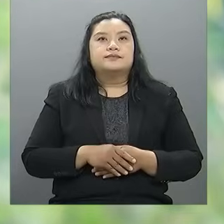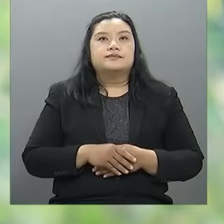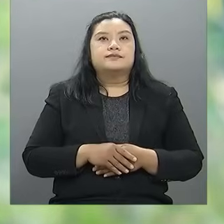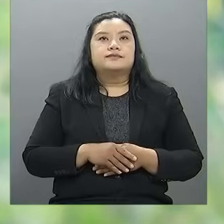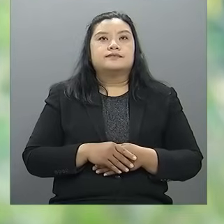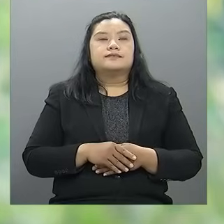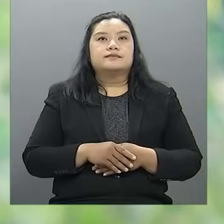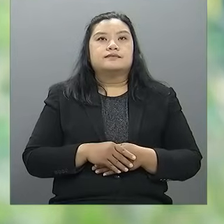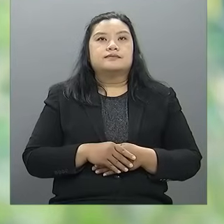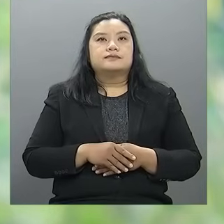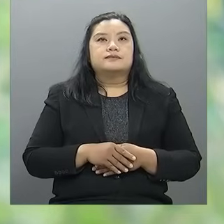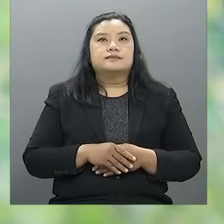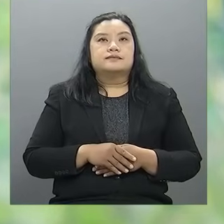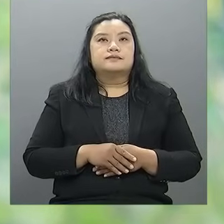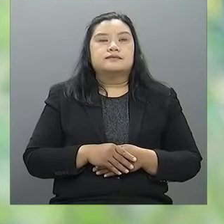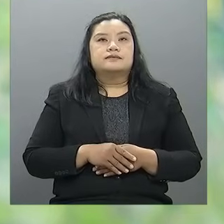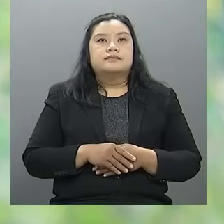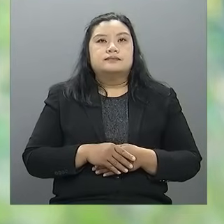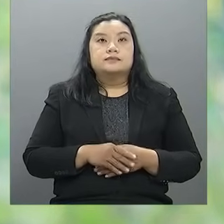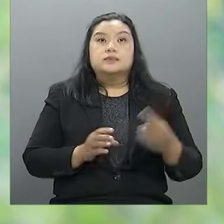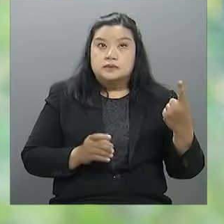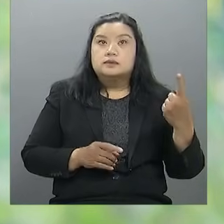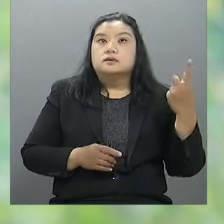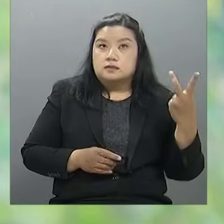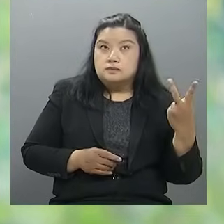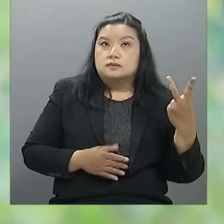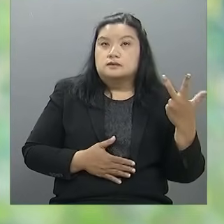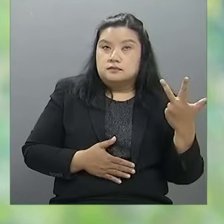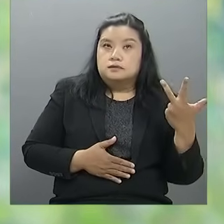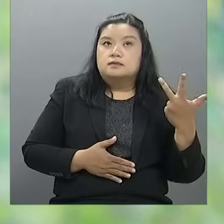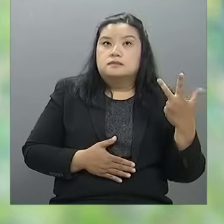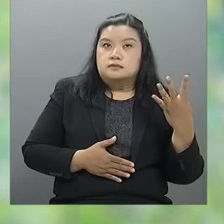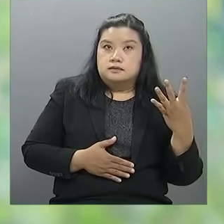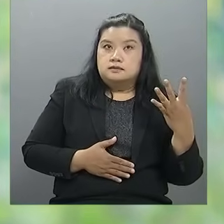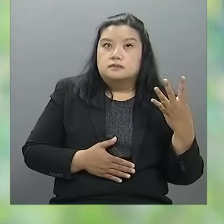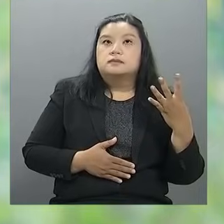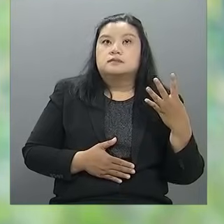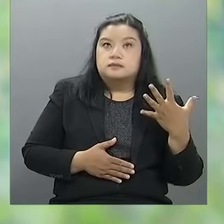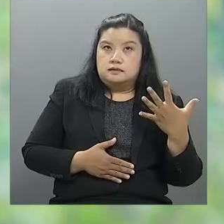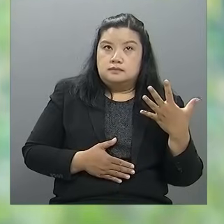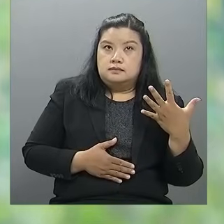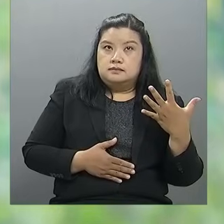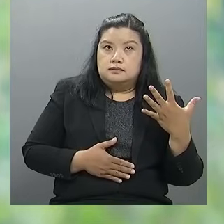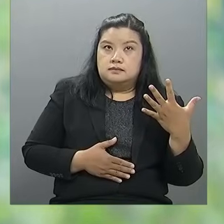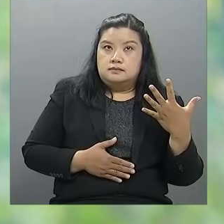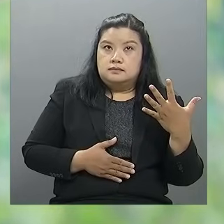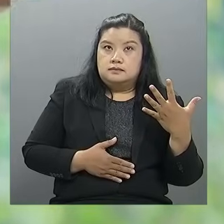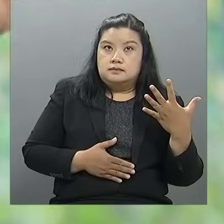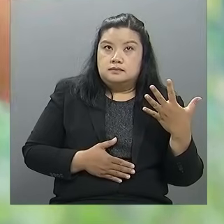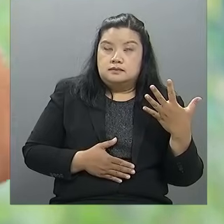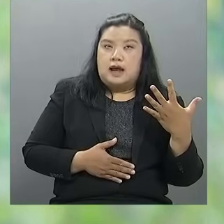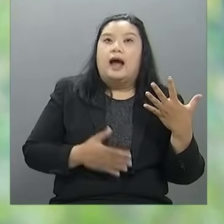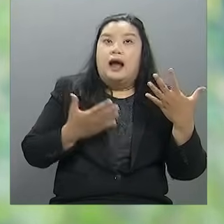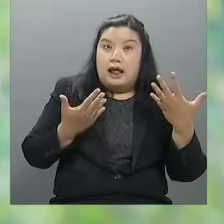บแลวก็ดนไปนับ 1 2 3 4 5 แล้วก็พอต